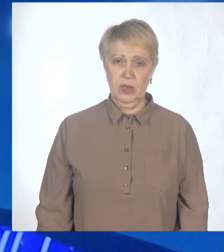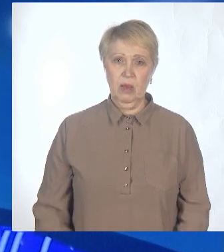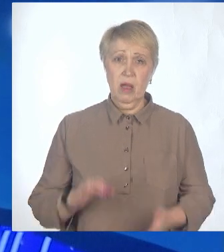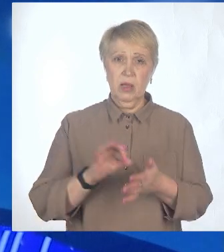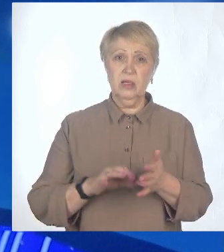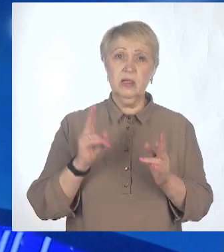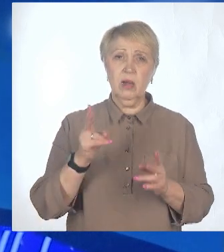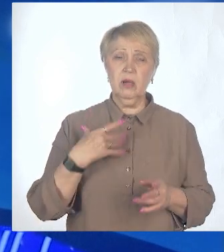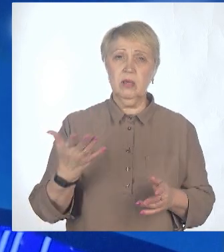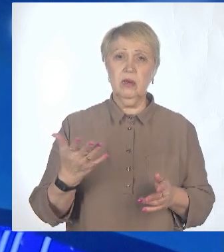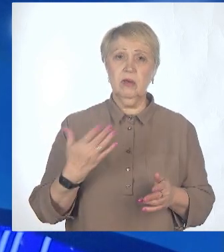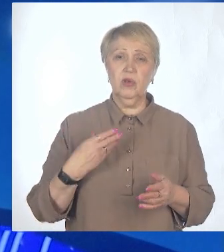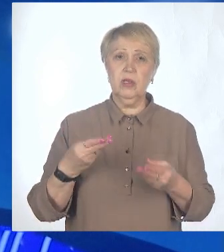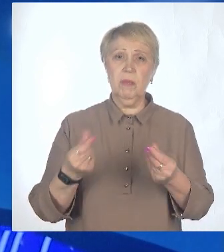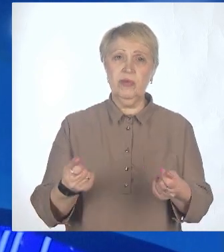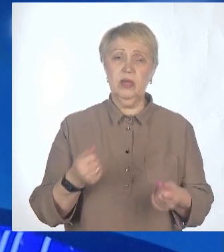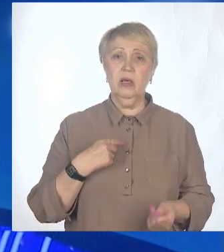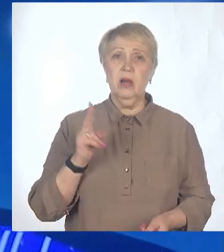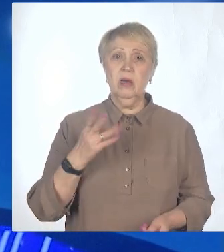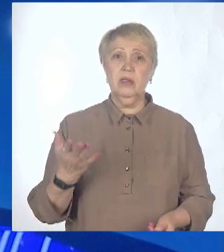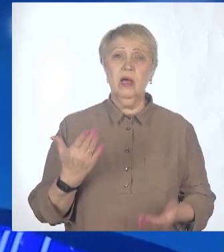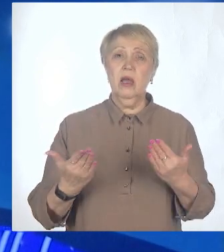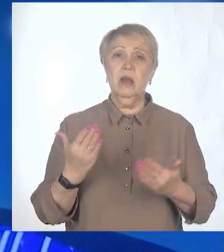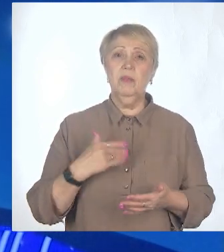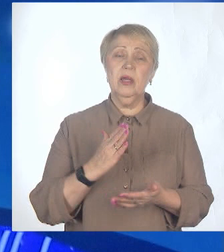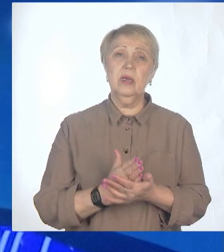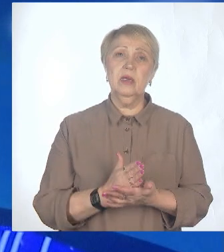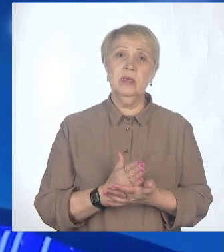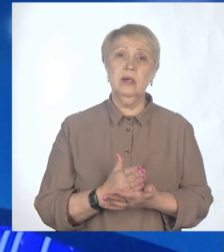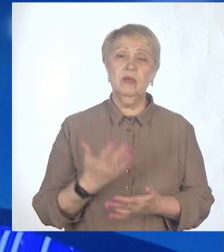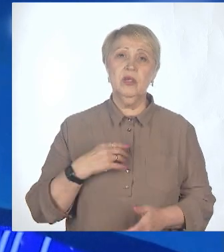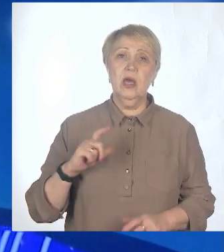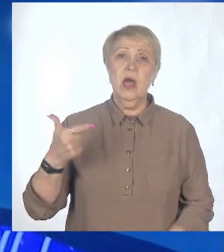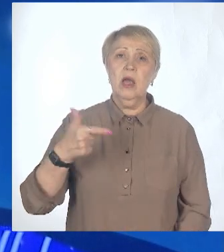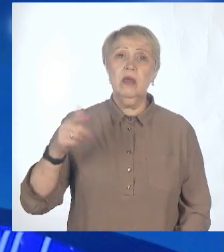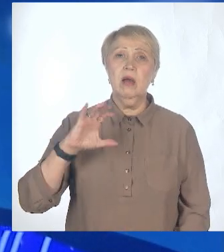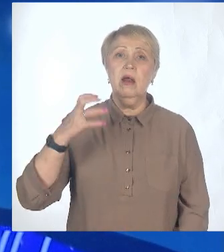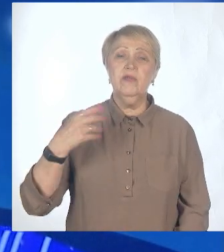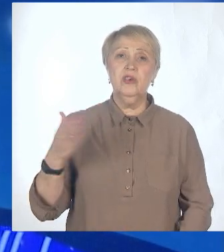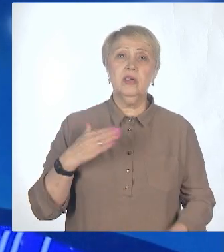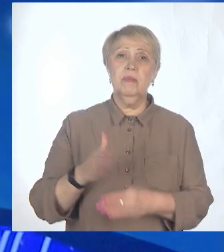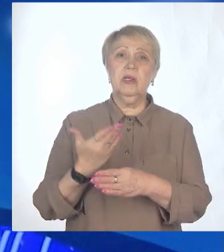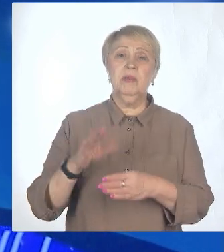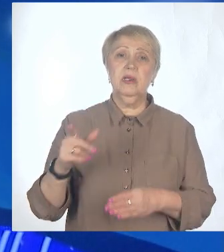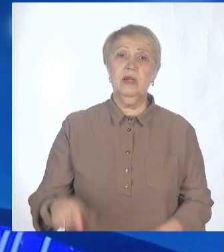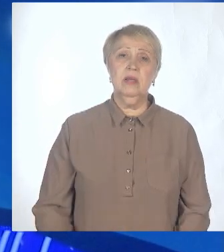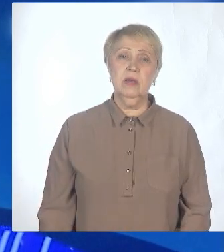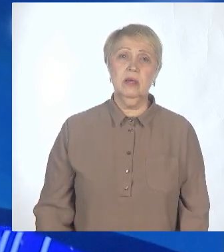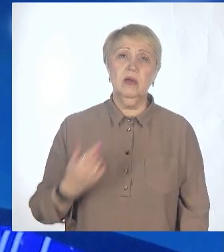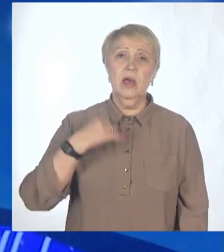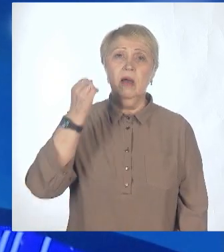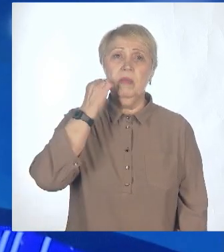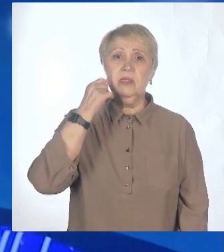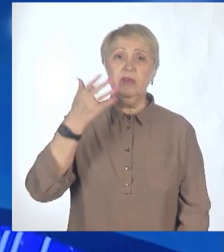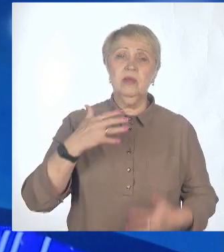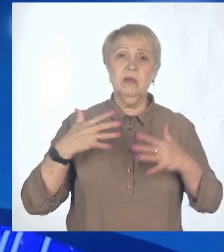поменялось, повлияло ли, может быть, и существует ли оно, какое-то географическое перераспределение? То есть я о чем? Москва с